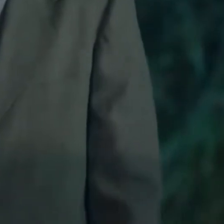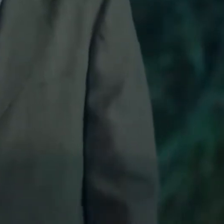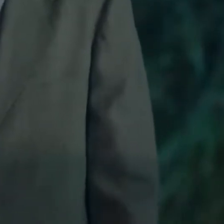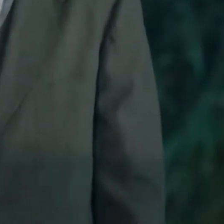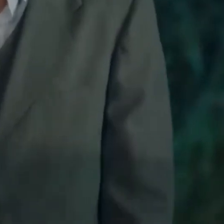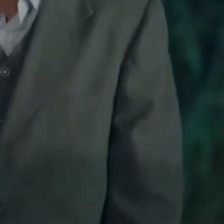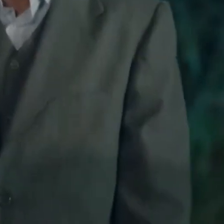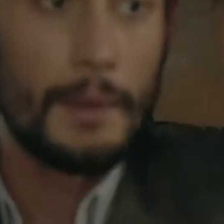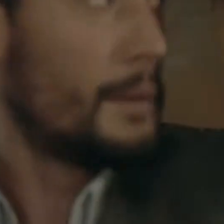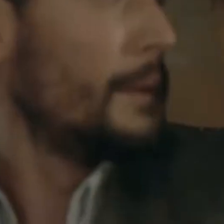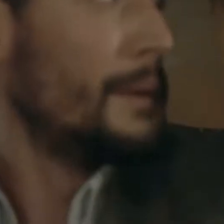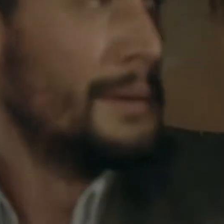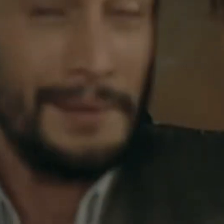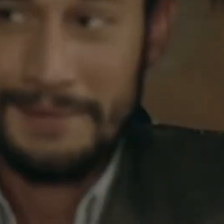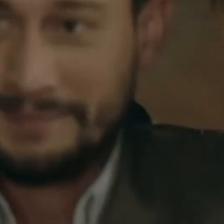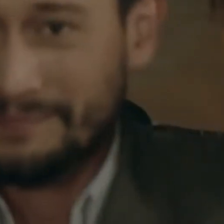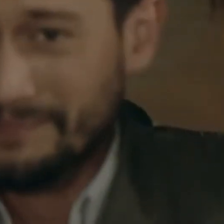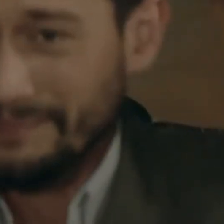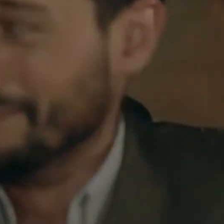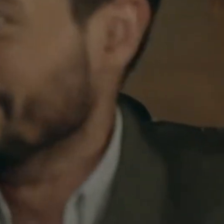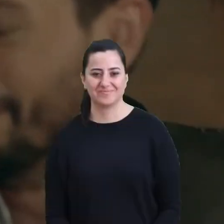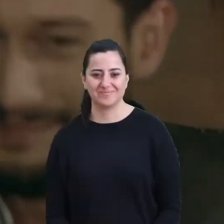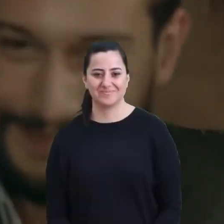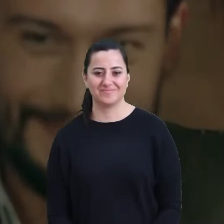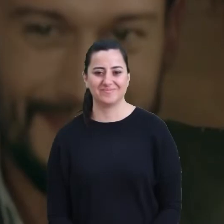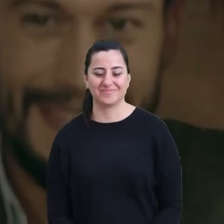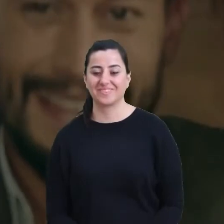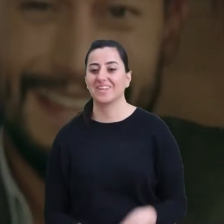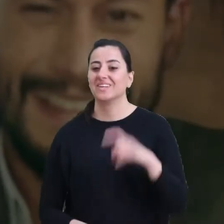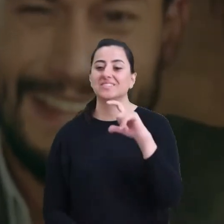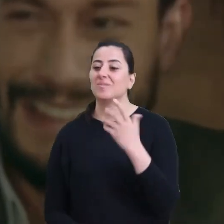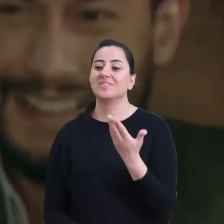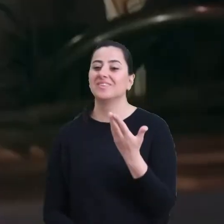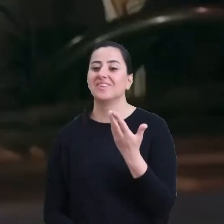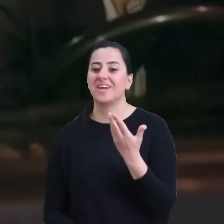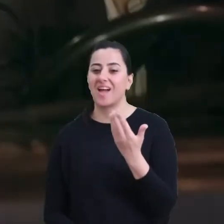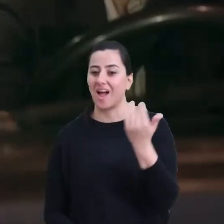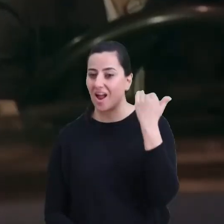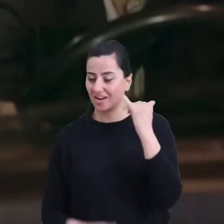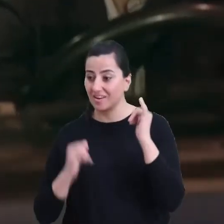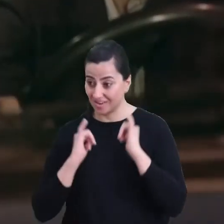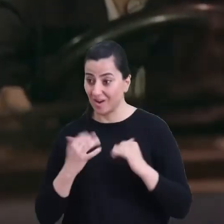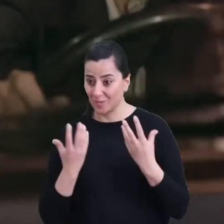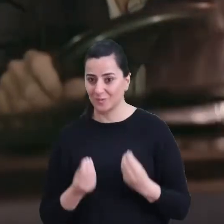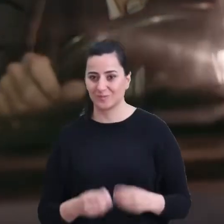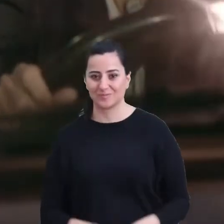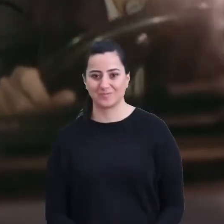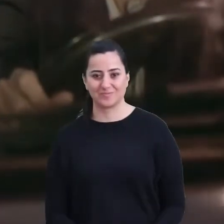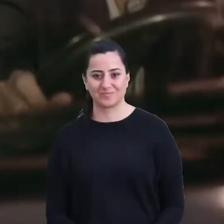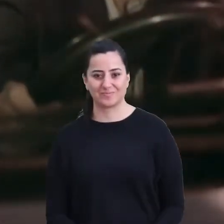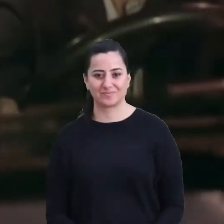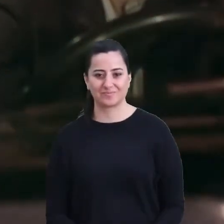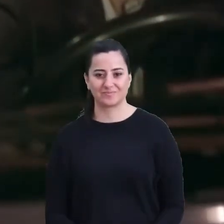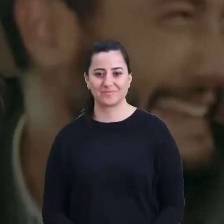Station Renault'a sığışmışlar. Cemil bagajda küskün. Cemil, arkada rahatsın benim gülüm.